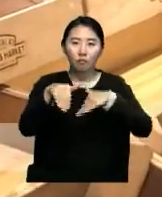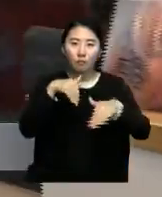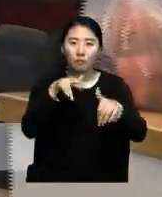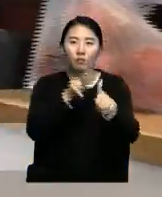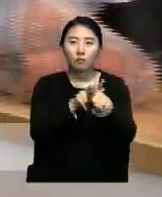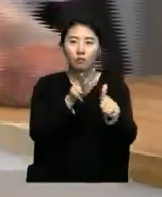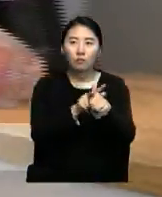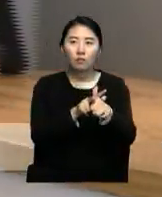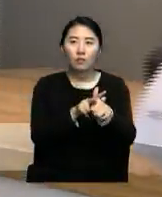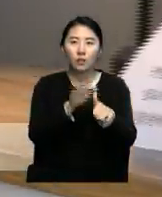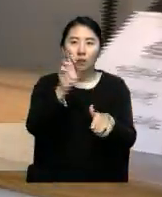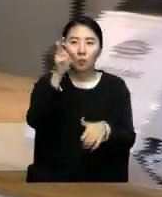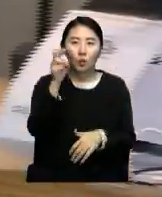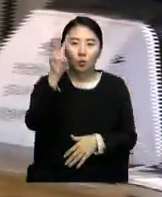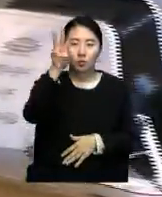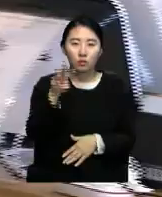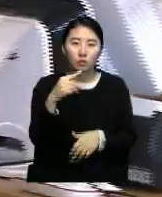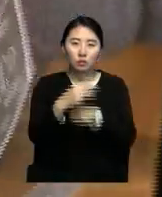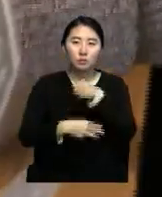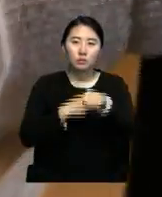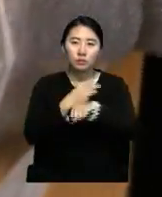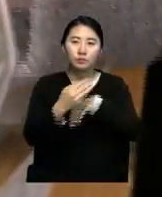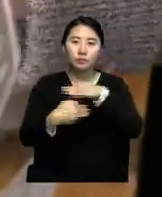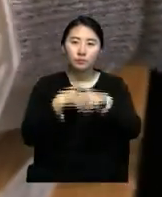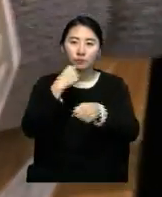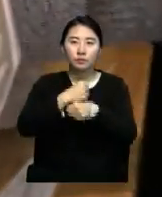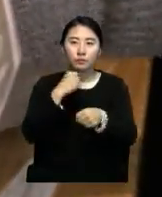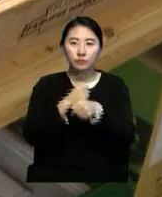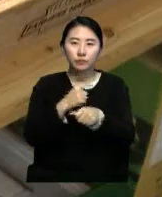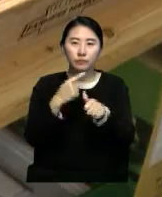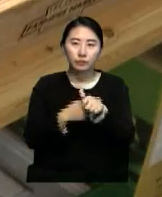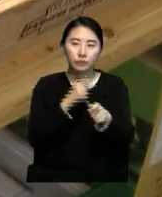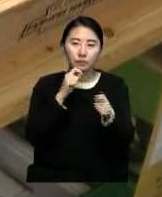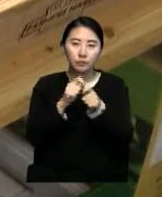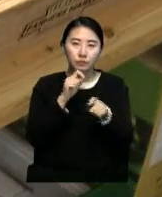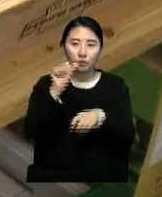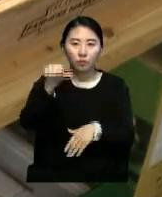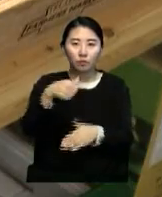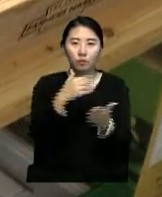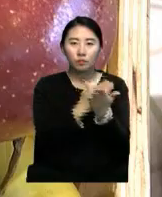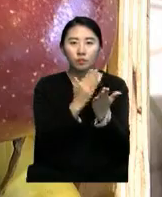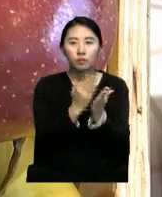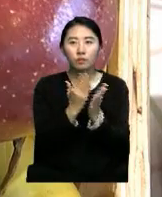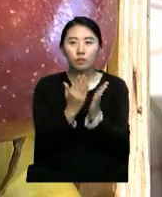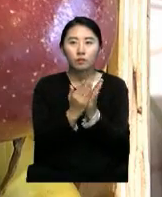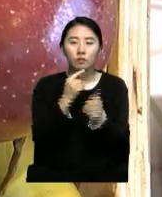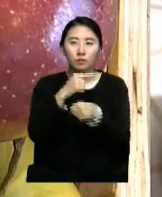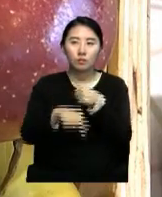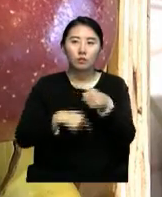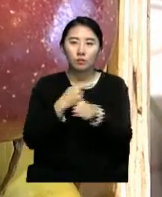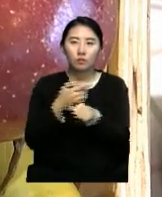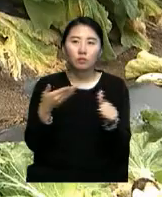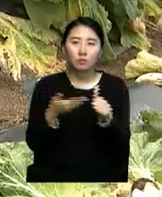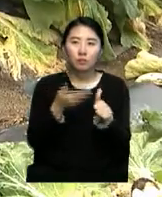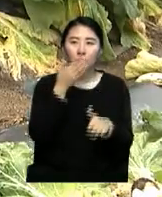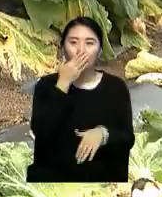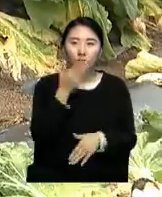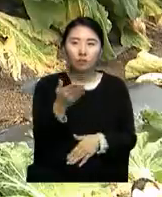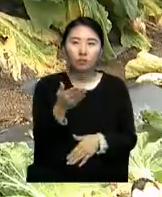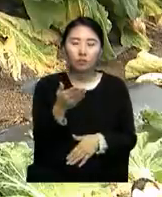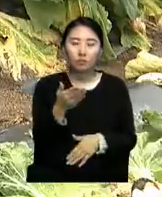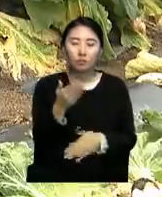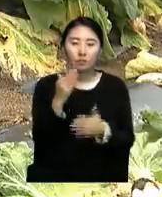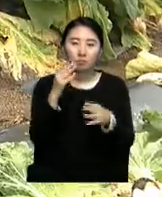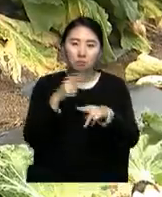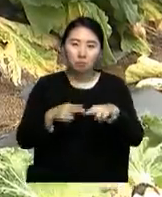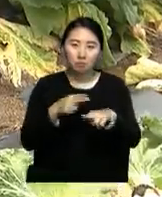푸드마켓입니다. 포천시가 3년 전 조성한 곳으로 친환경 농산물 500여 품목이 1년 내내 공급됩니다.